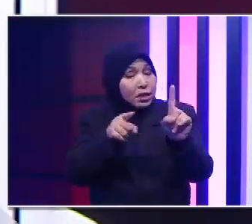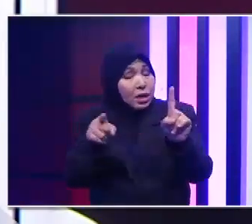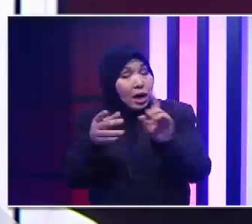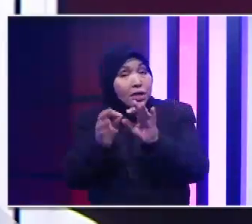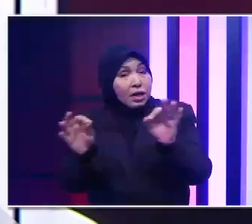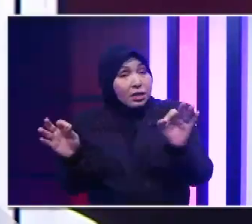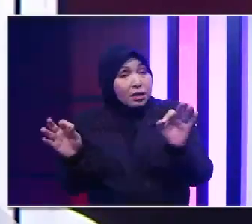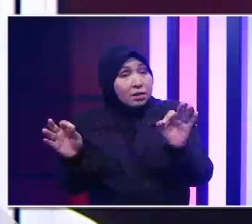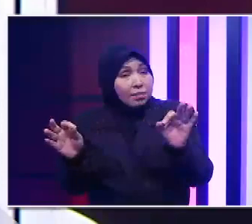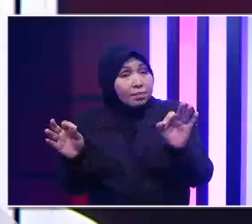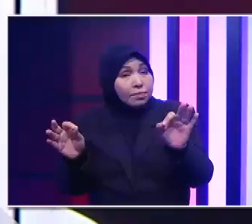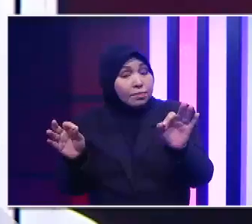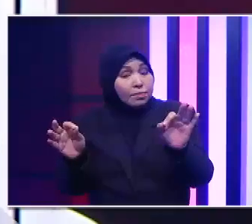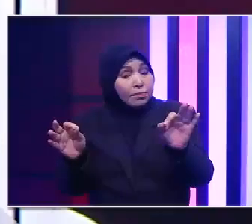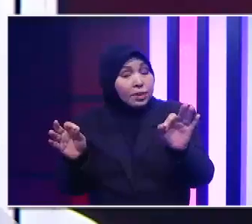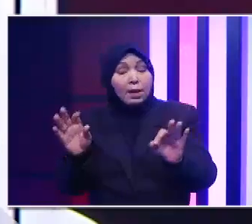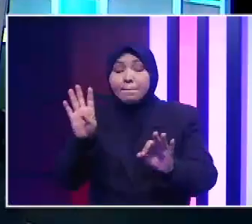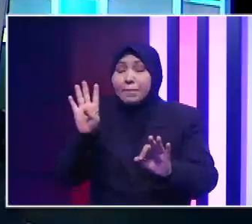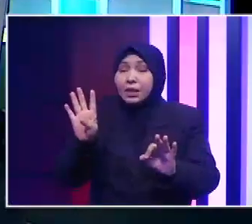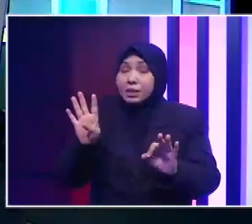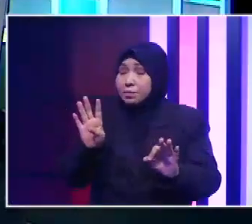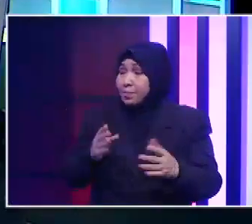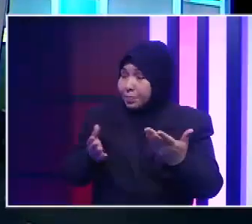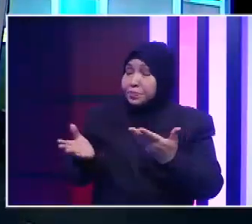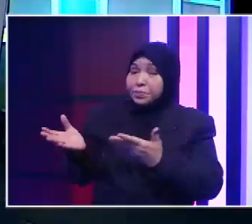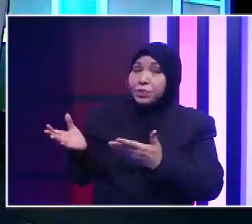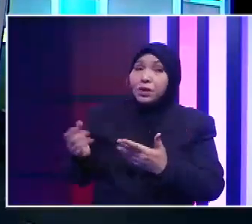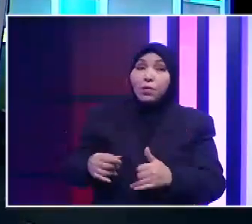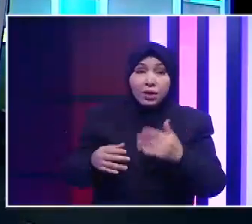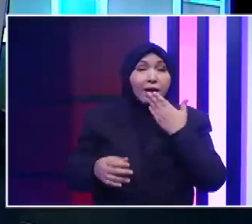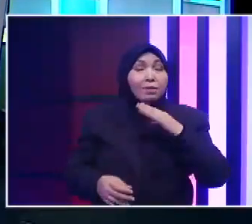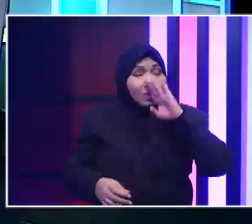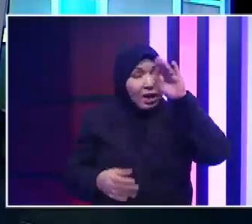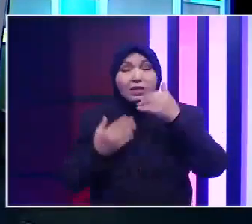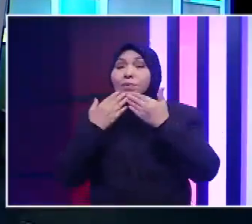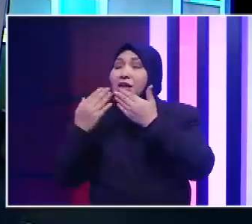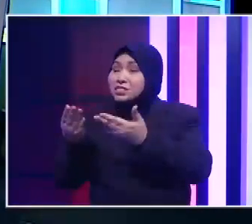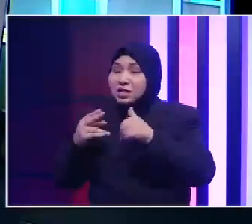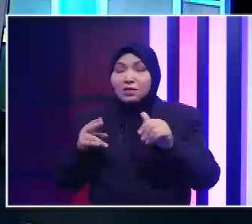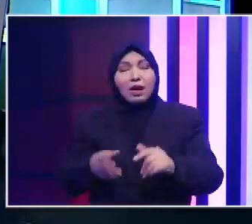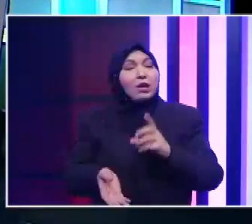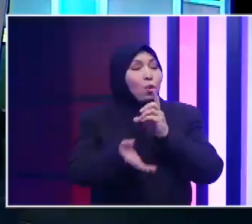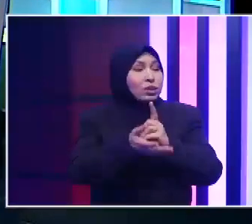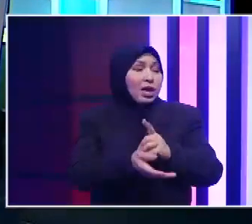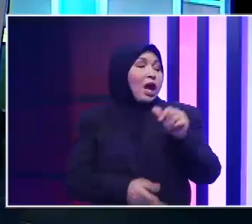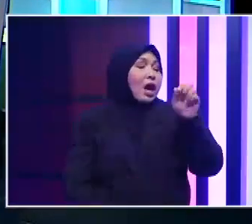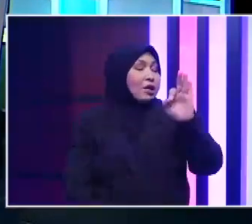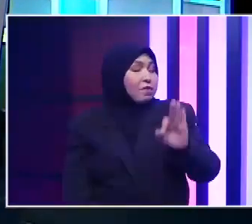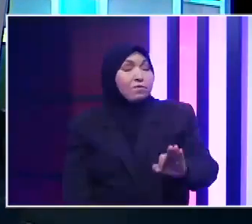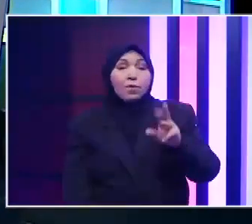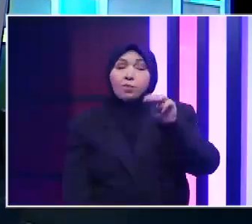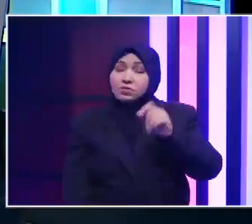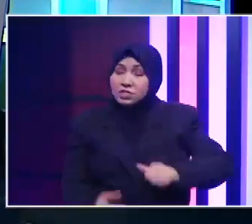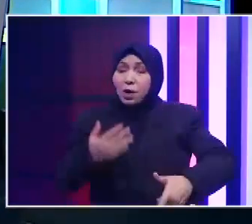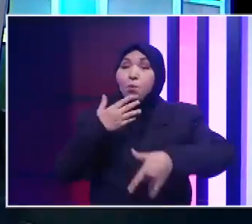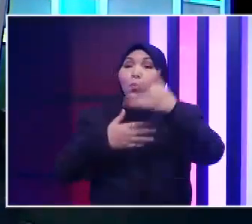ayat yang ke ayat yang ke-4 set obat pilek Abdullah was revolutionary Muse awal